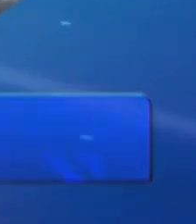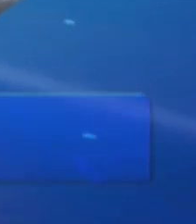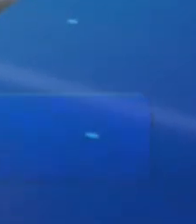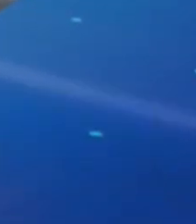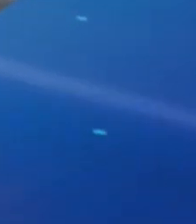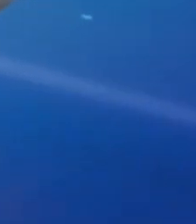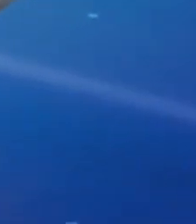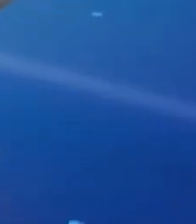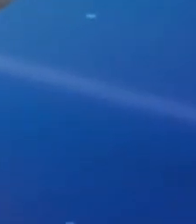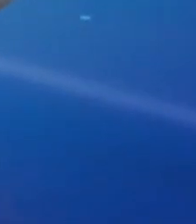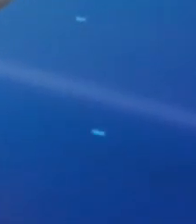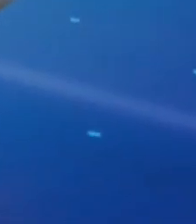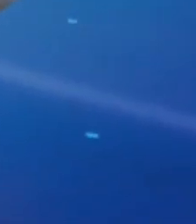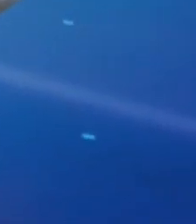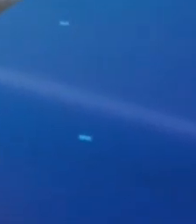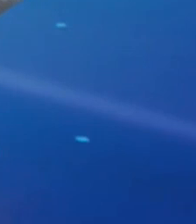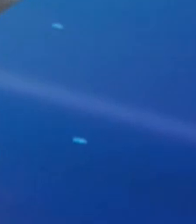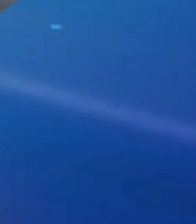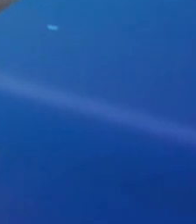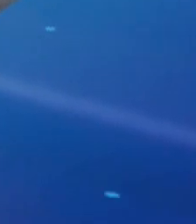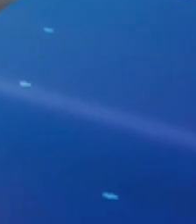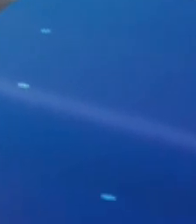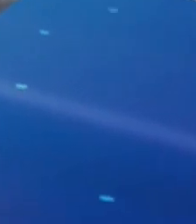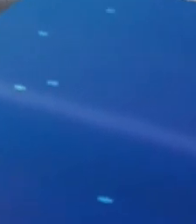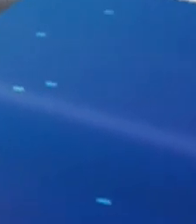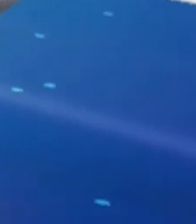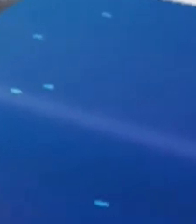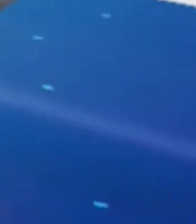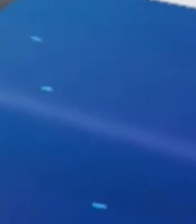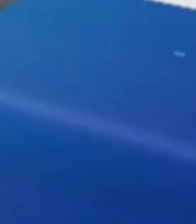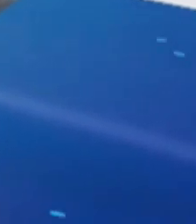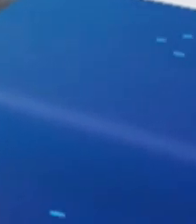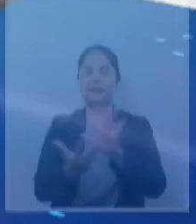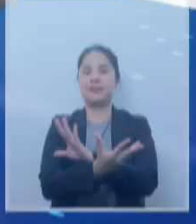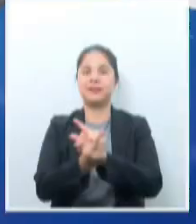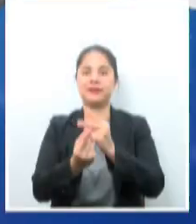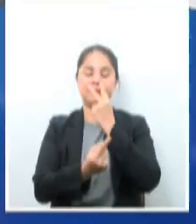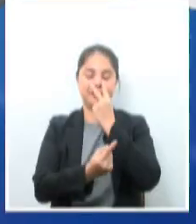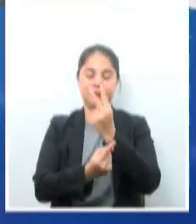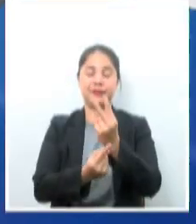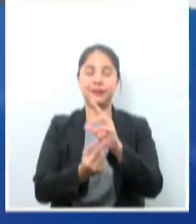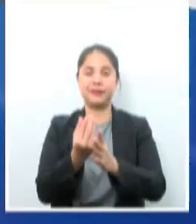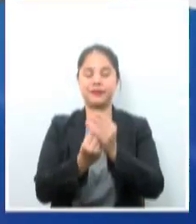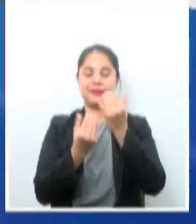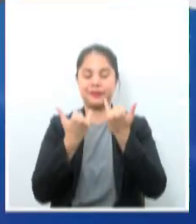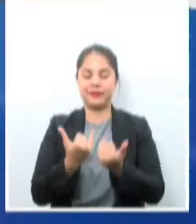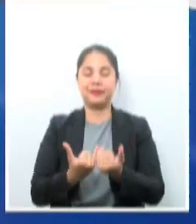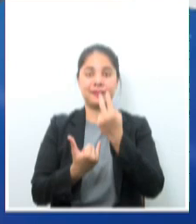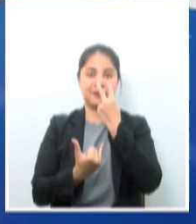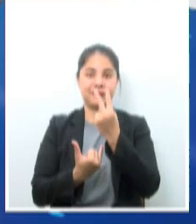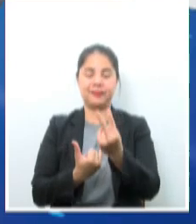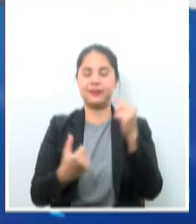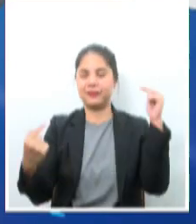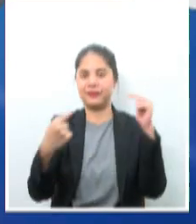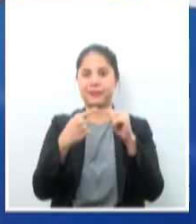ำเสนอประเด็นข่าวในแวดวงการศึกษาที่อยู่ในความสนใจและอยู่ในกระแสที่สาธารณชนให้ความสนใจในรอบสัปดาห์นี้นะคะโดยเราจะ